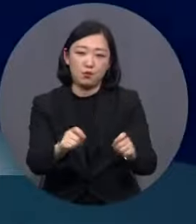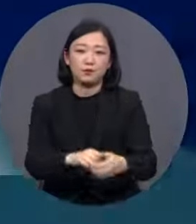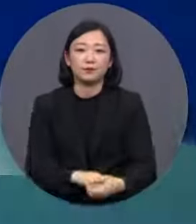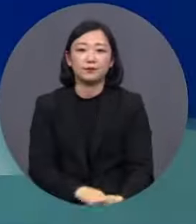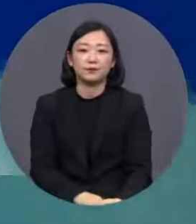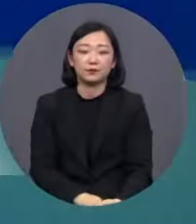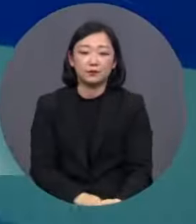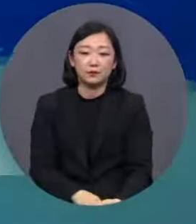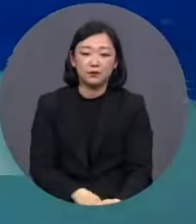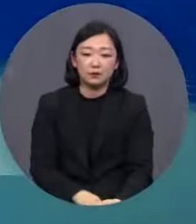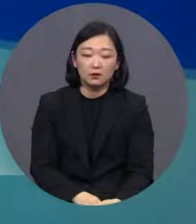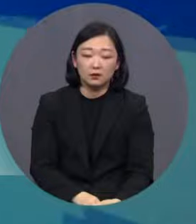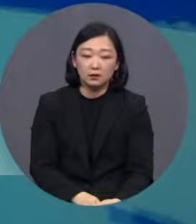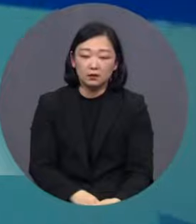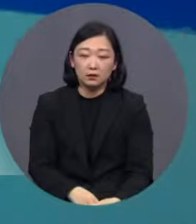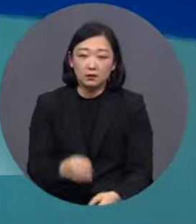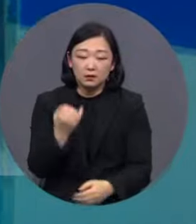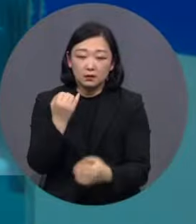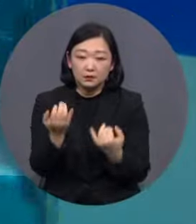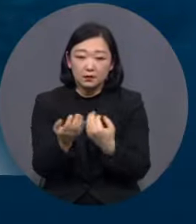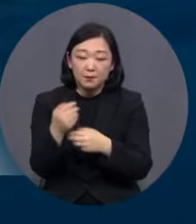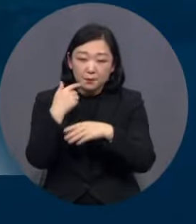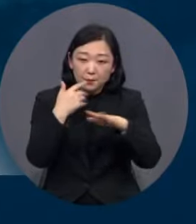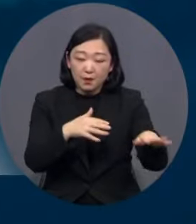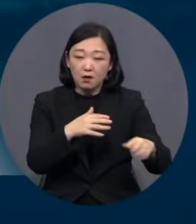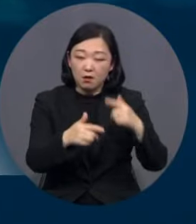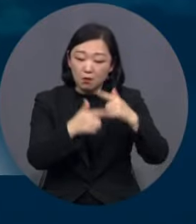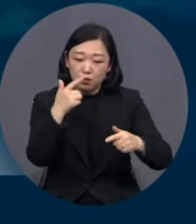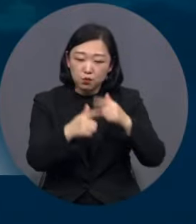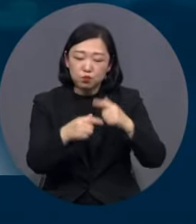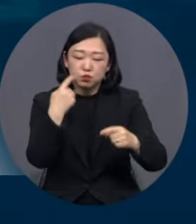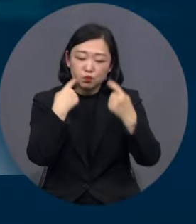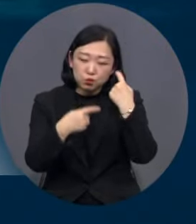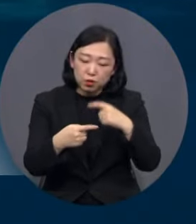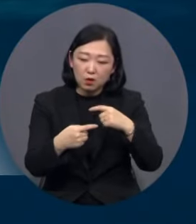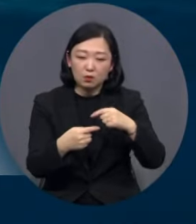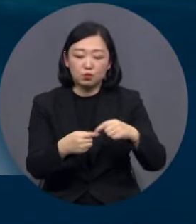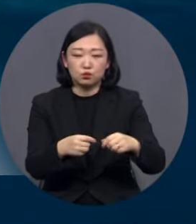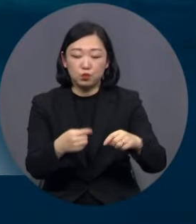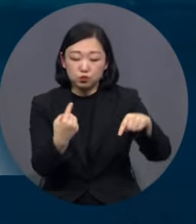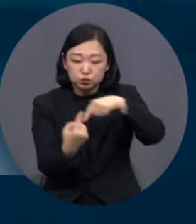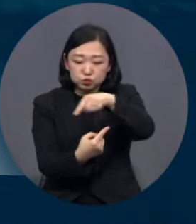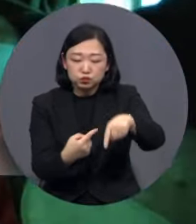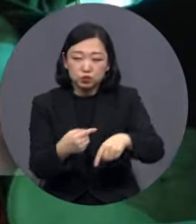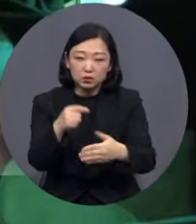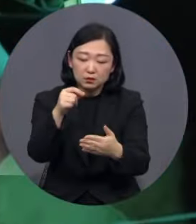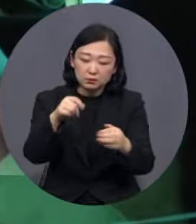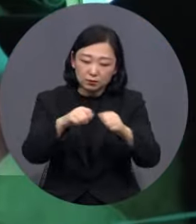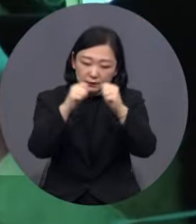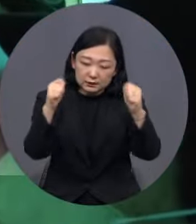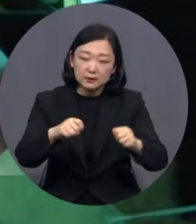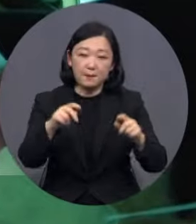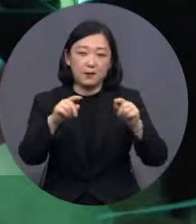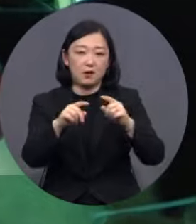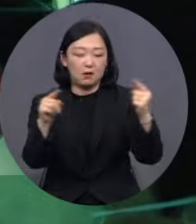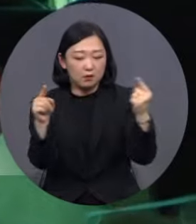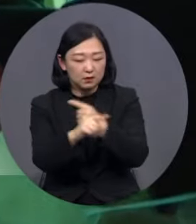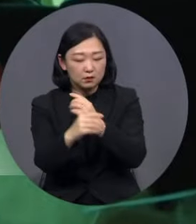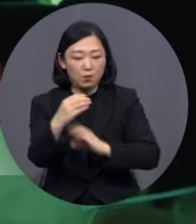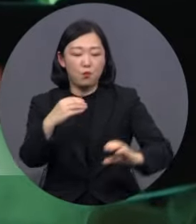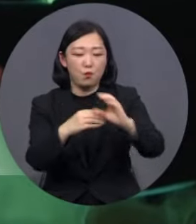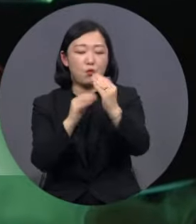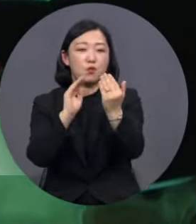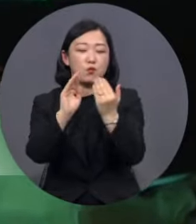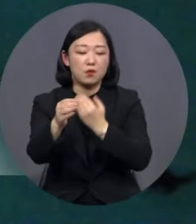보류됐고 군락 마찰 가능성 해소방안과 운항 기록 및 충돌 모니터링 시스템 개선 방안 등을 보완한